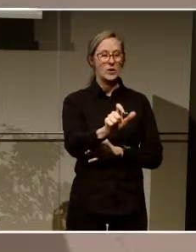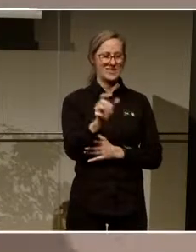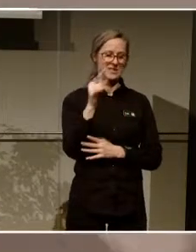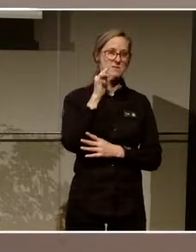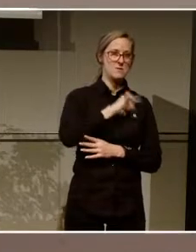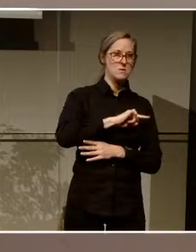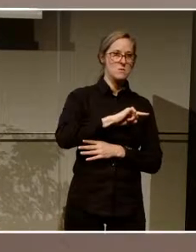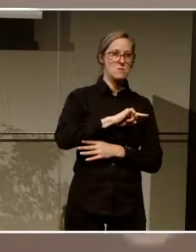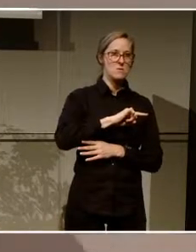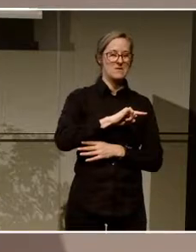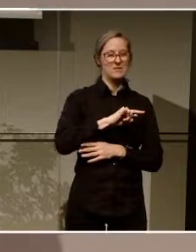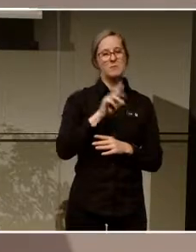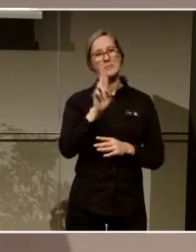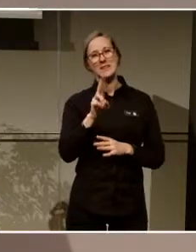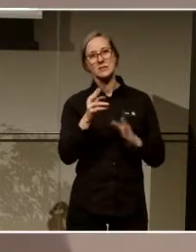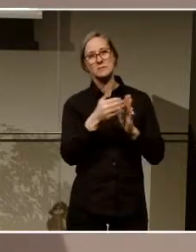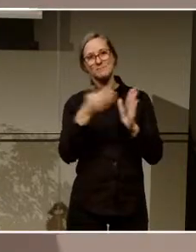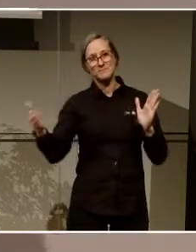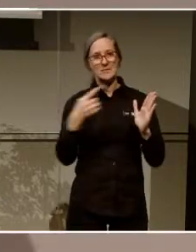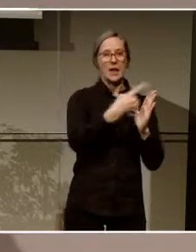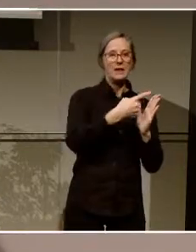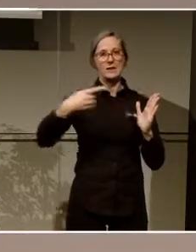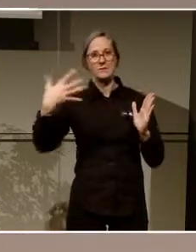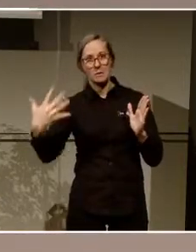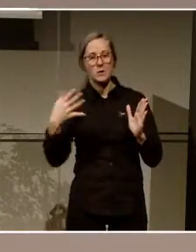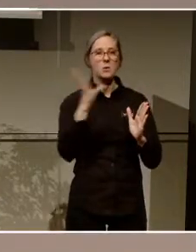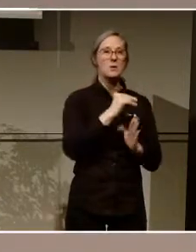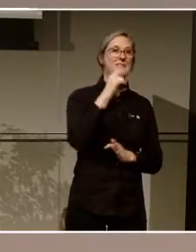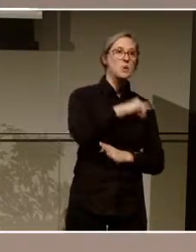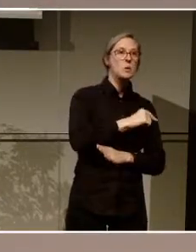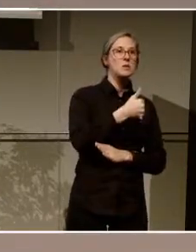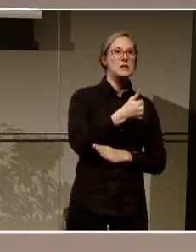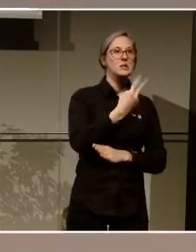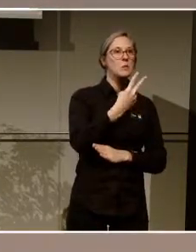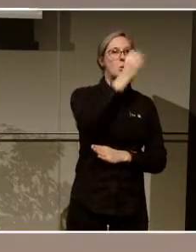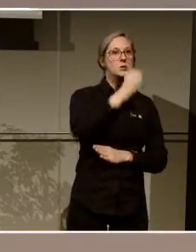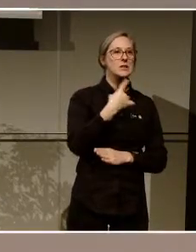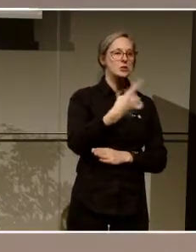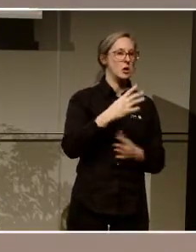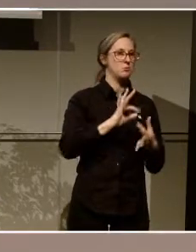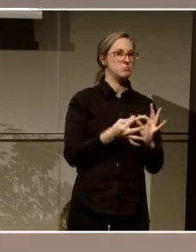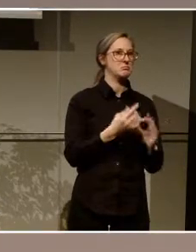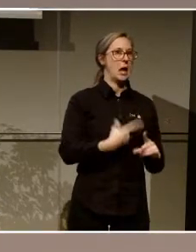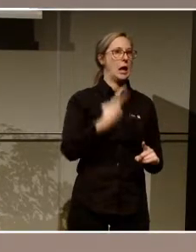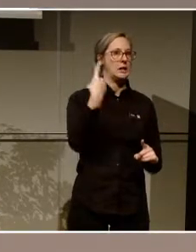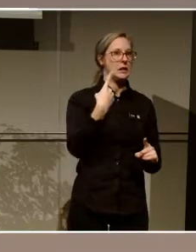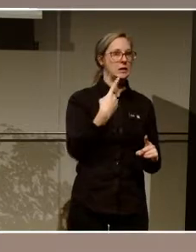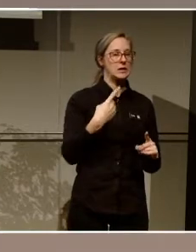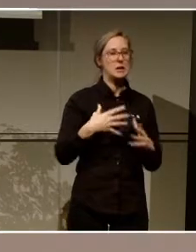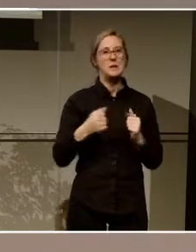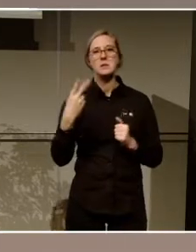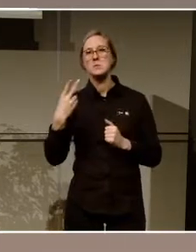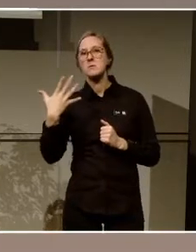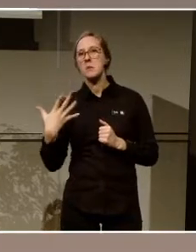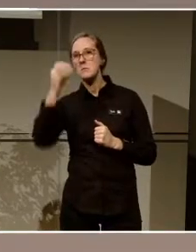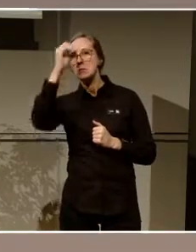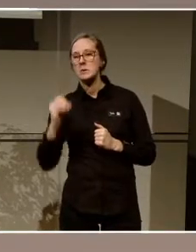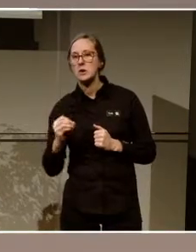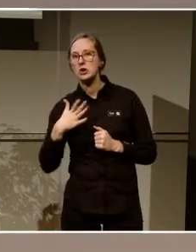var det, och det var en skala 1-5. Det blå är då 62% som sa att det var enkelt, och 25% som